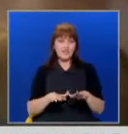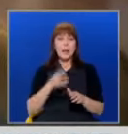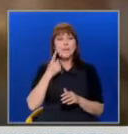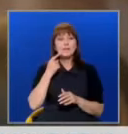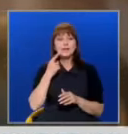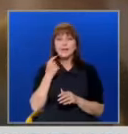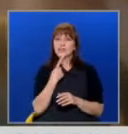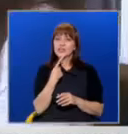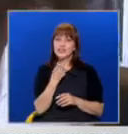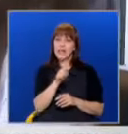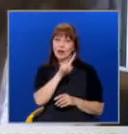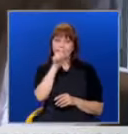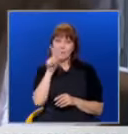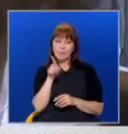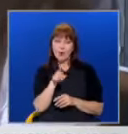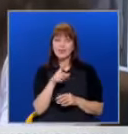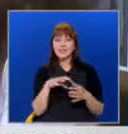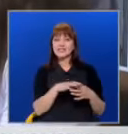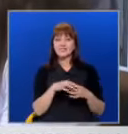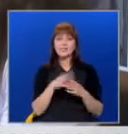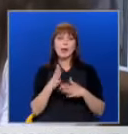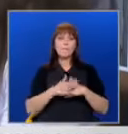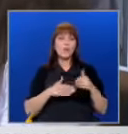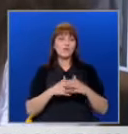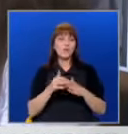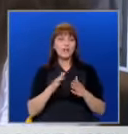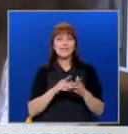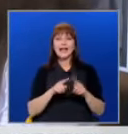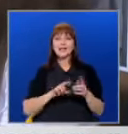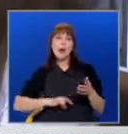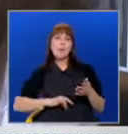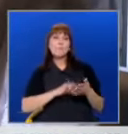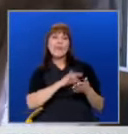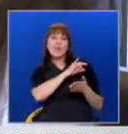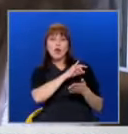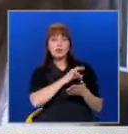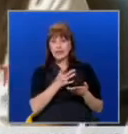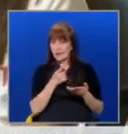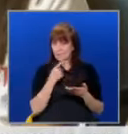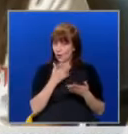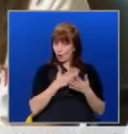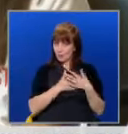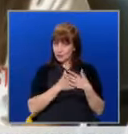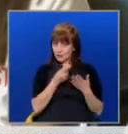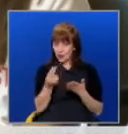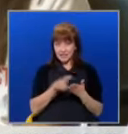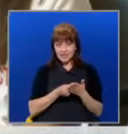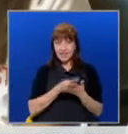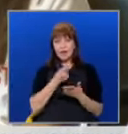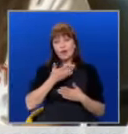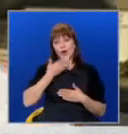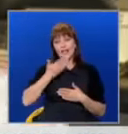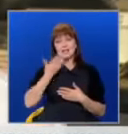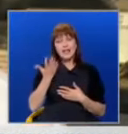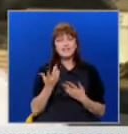Младежите зададоха на президента Радев въпроси, свързани с професията му на пилот. Попитаха го и дали обича да рисува. А той им разказа